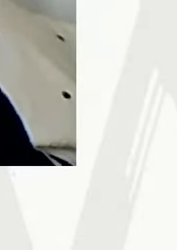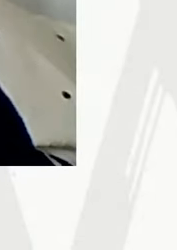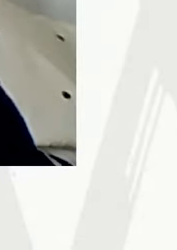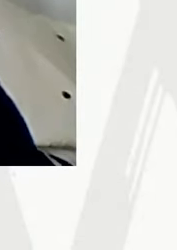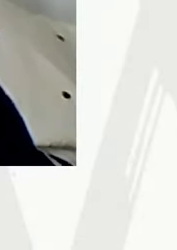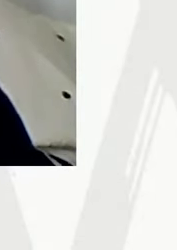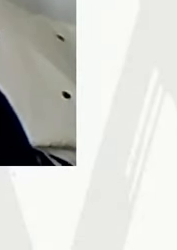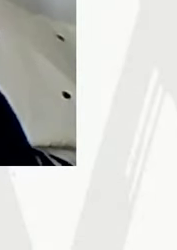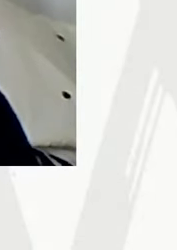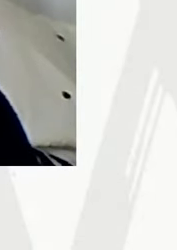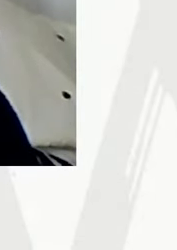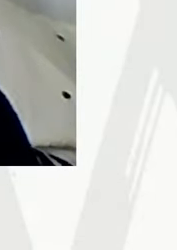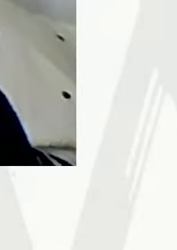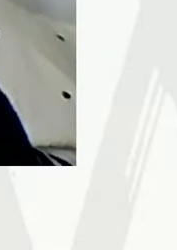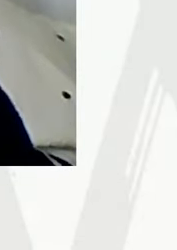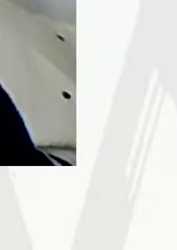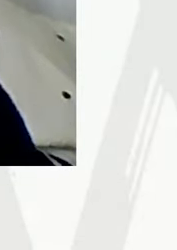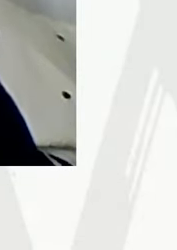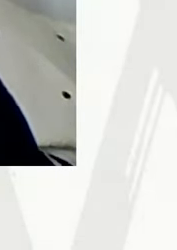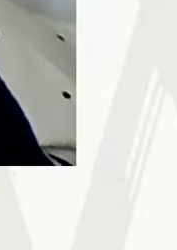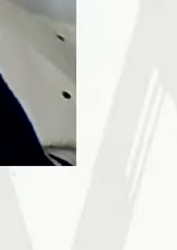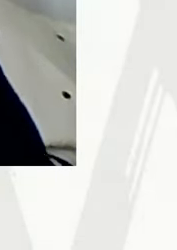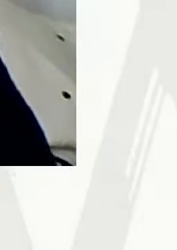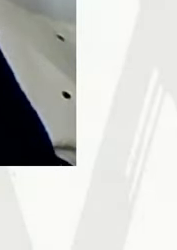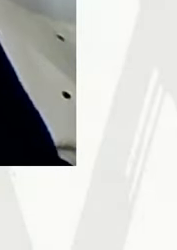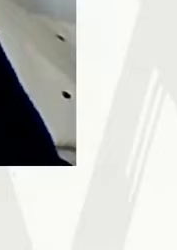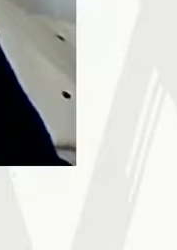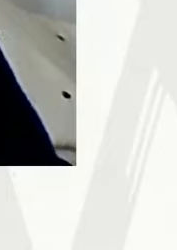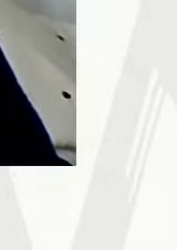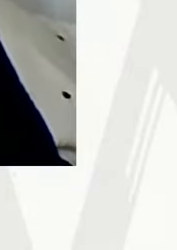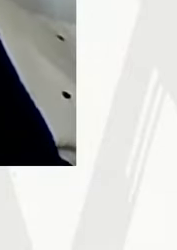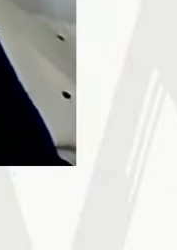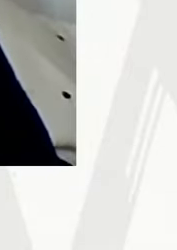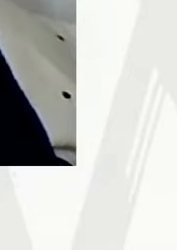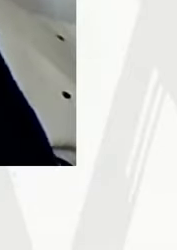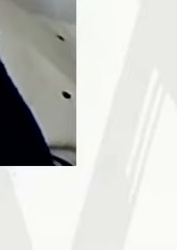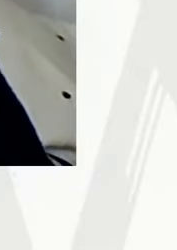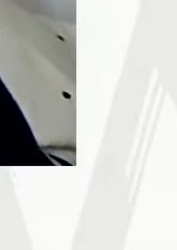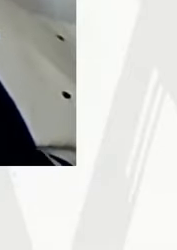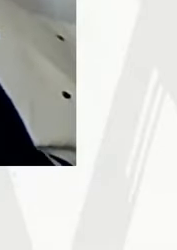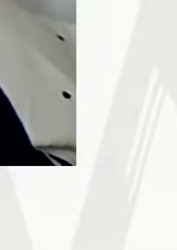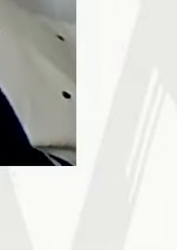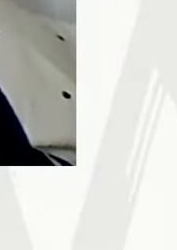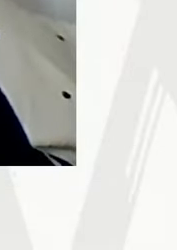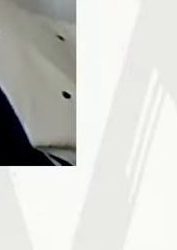d'une possession. Ma liberté ne m'appartient pas.